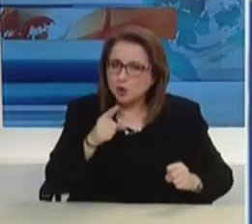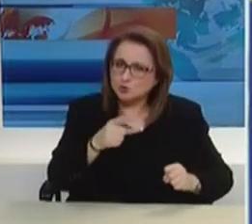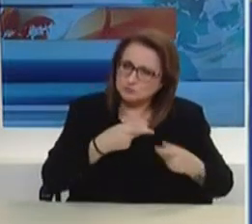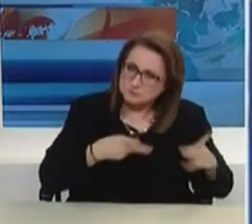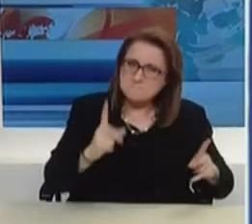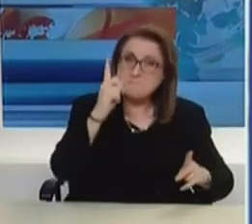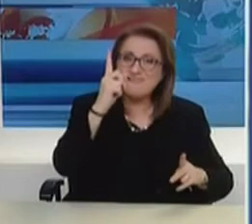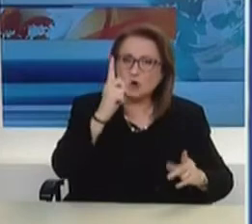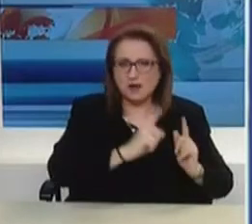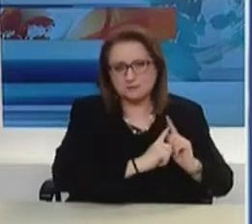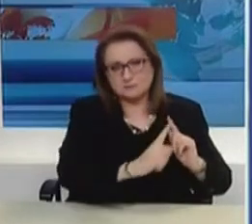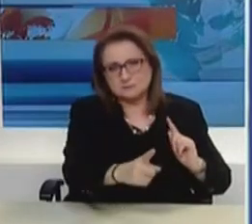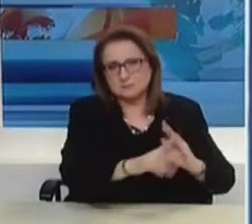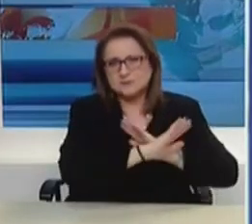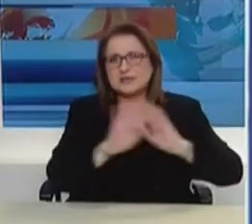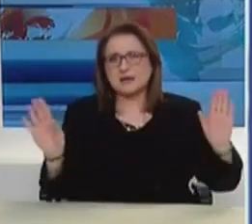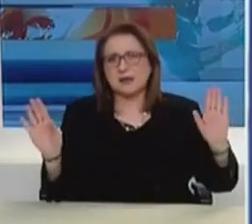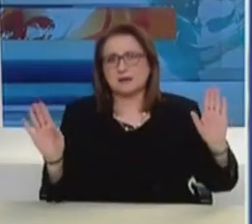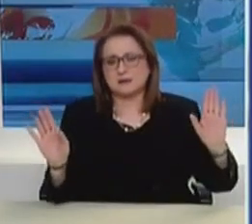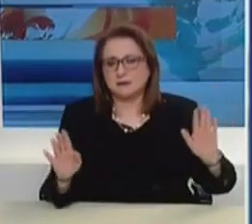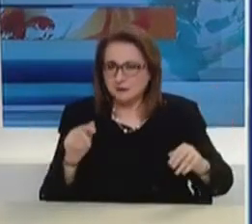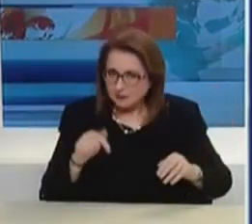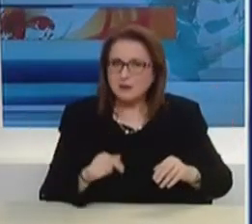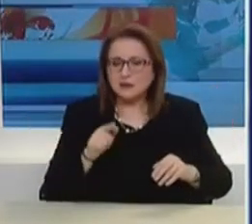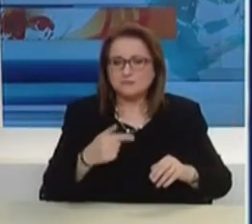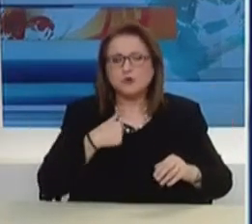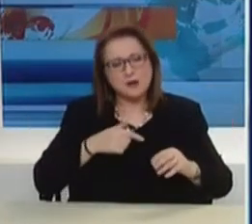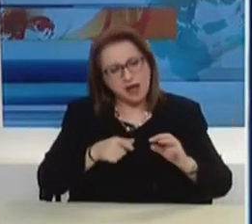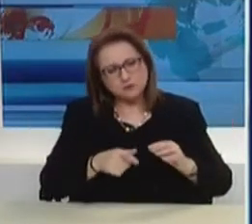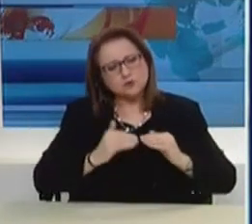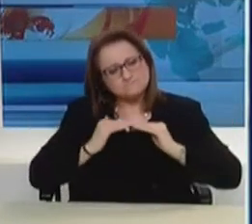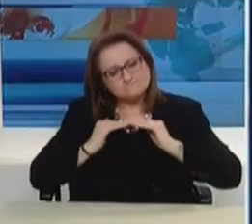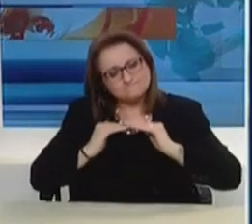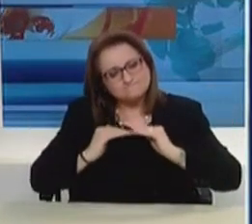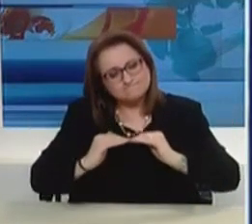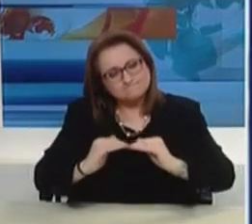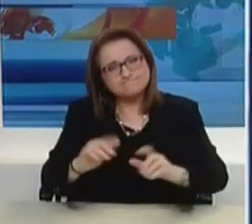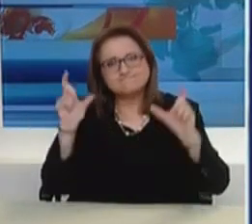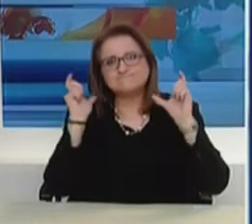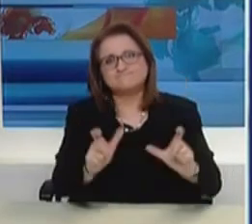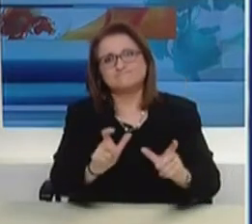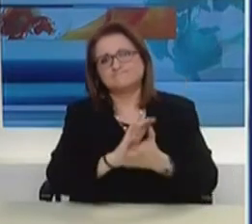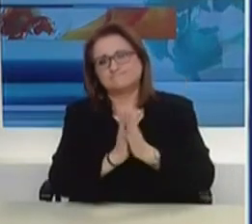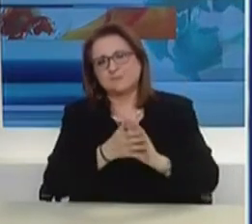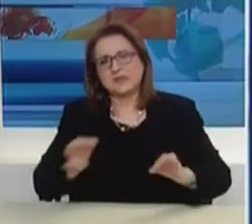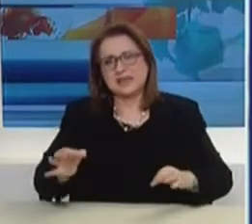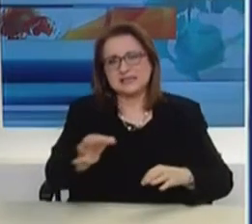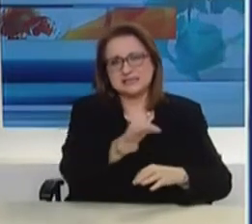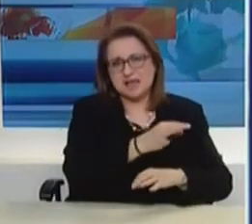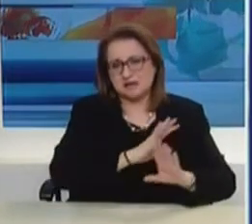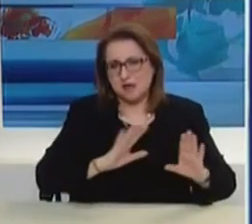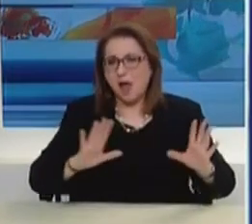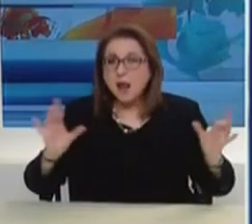το κρατήσουμε και το βασικότερο είναι ότι σε περίπτωση που χρειαστεί να είναι όλοι σίγουροι ότι το ελληνικό